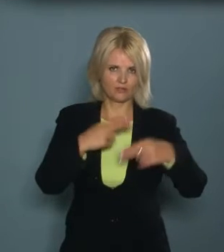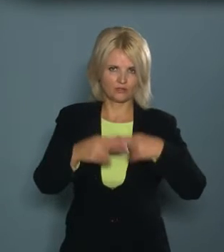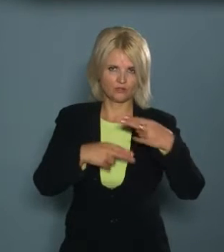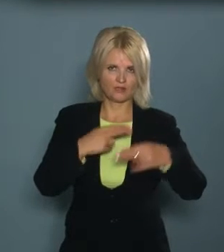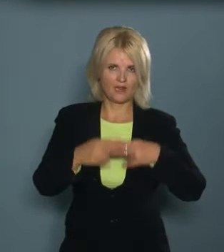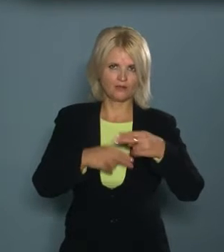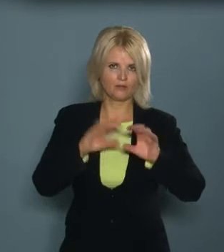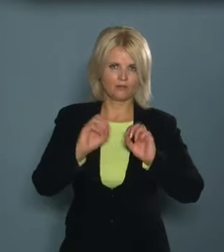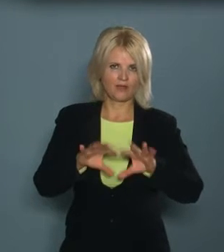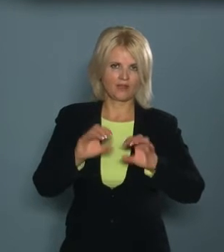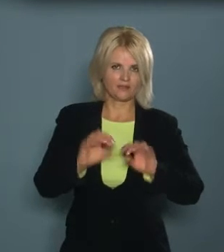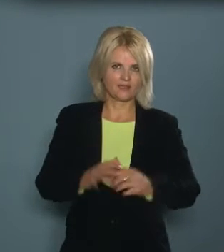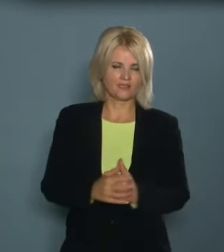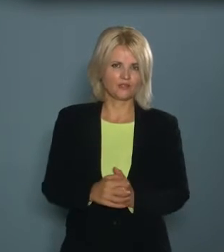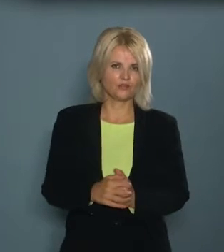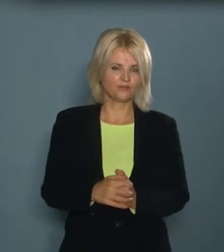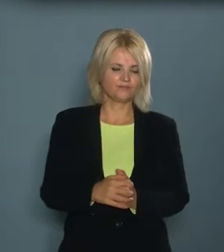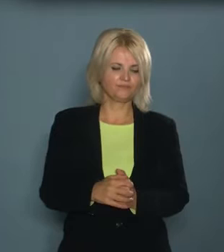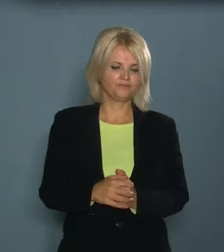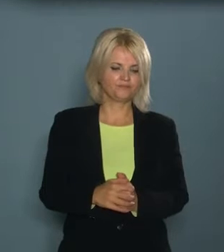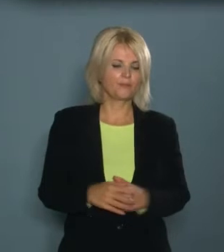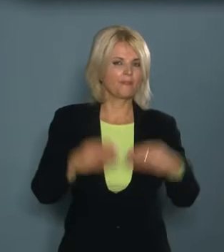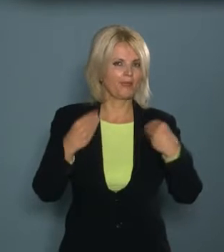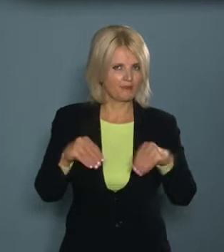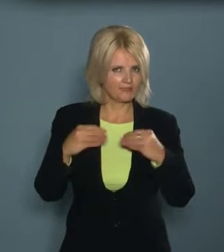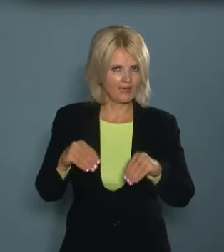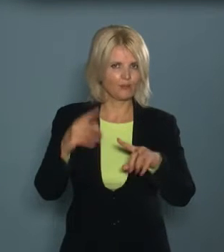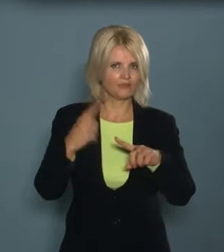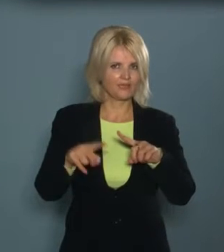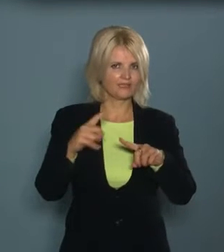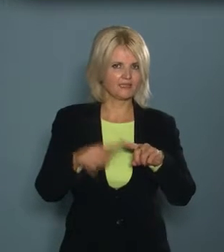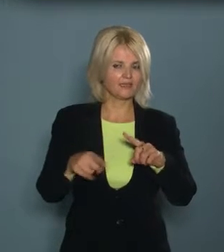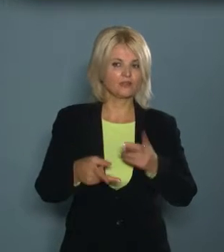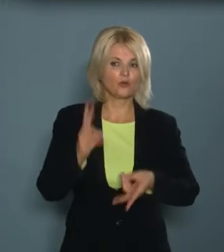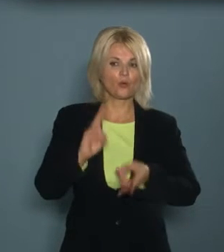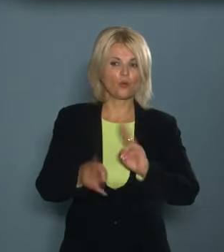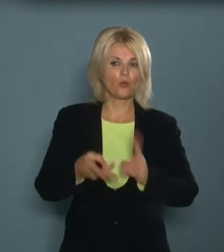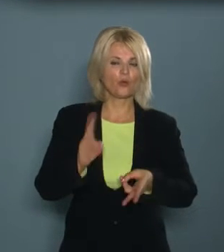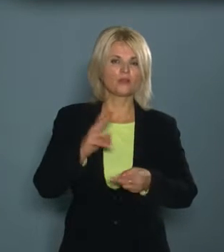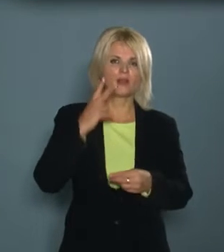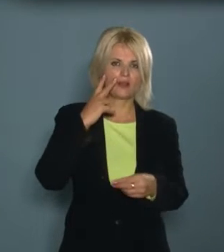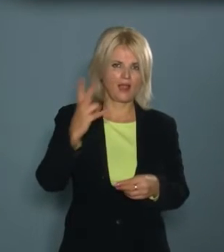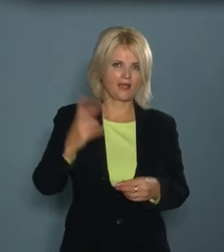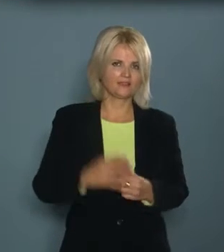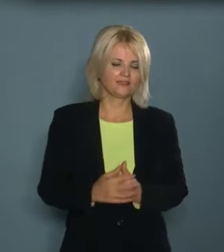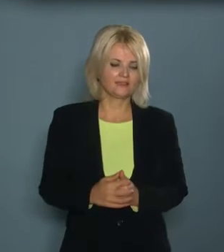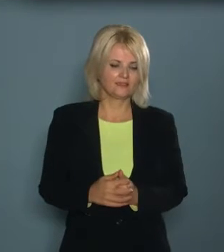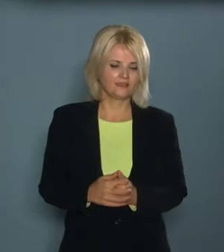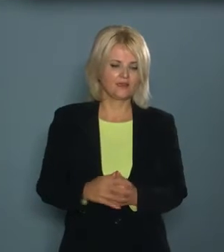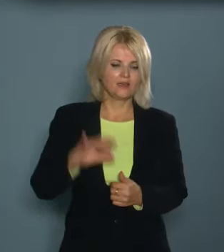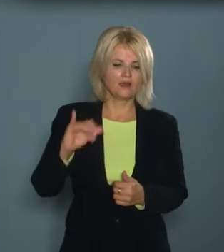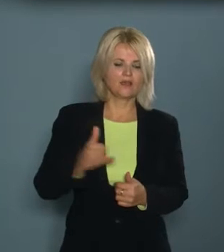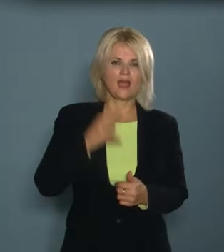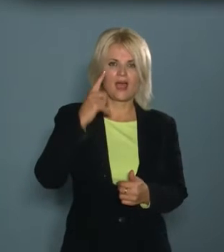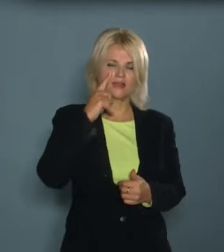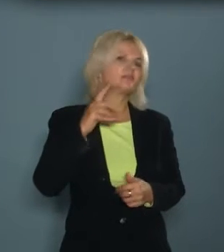diagnosztizáló berendezésről volt szó, amelyről beszámoltunk részletesen. Hogy látja egyébként, hogy a Ján